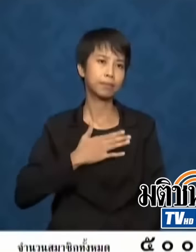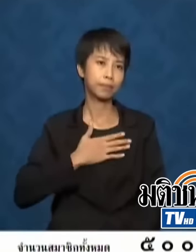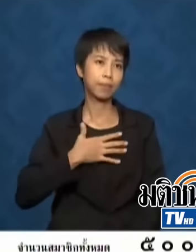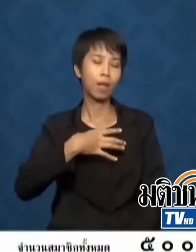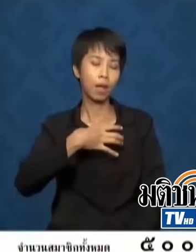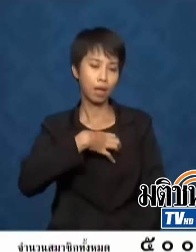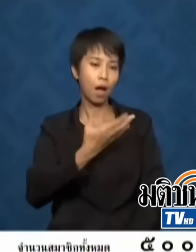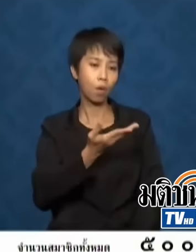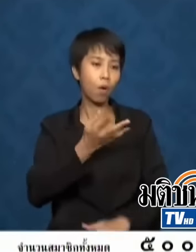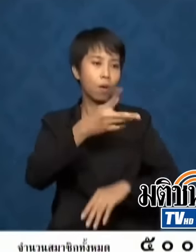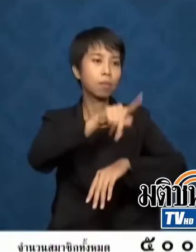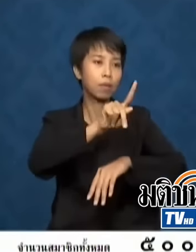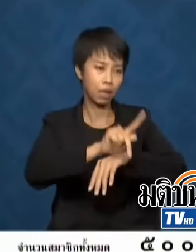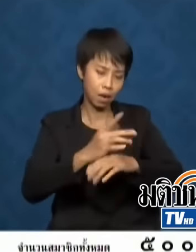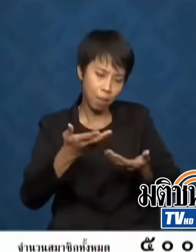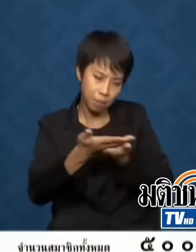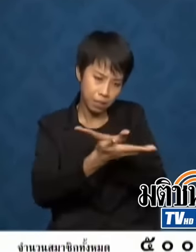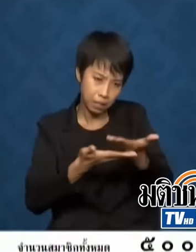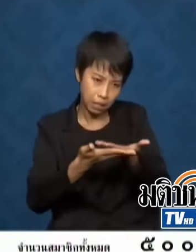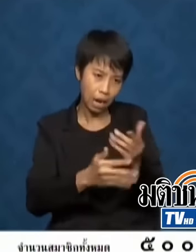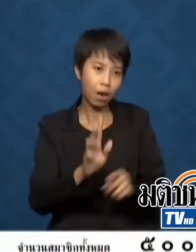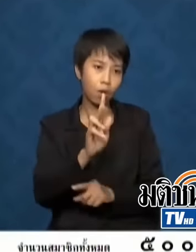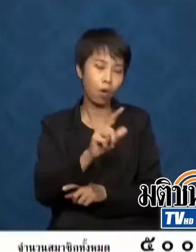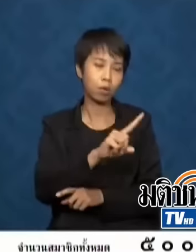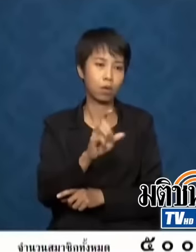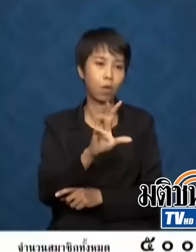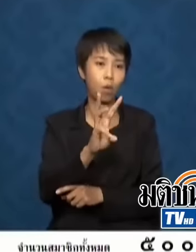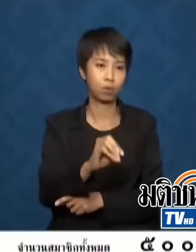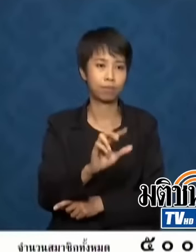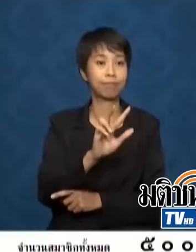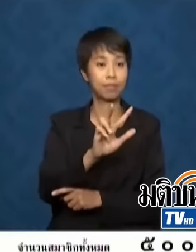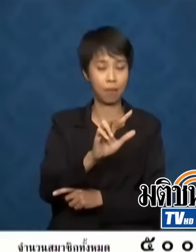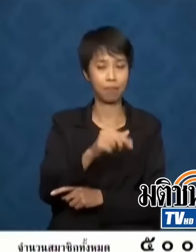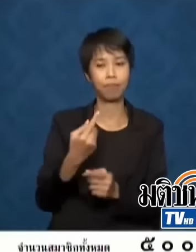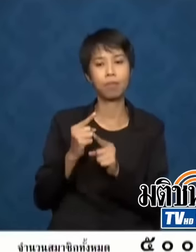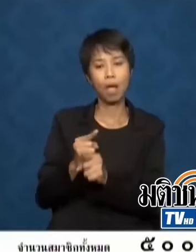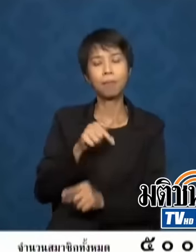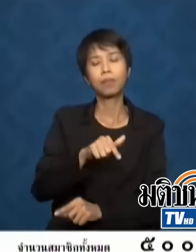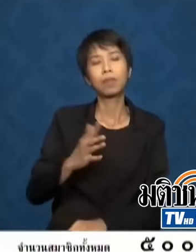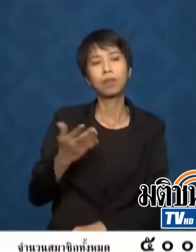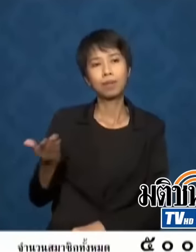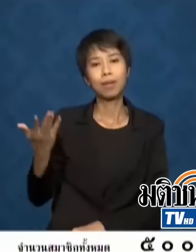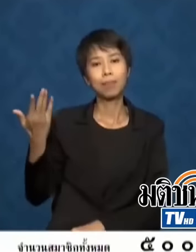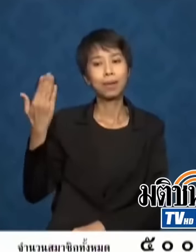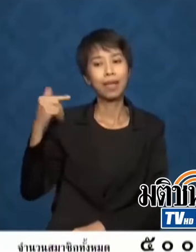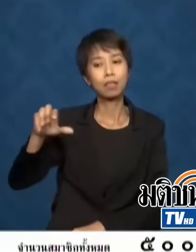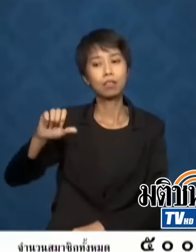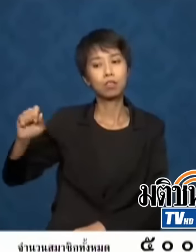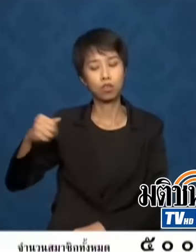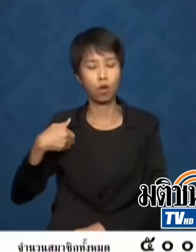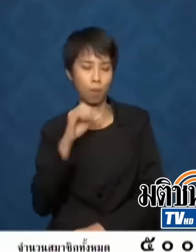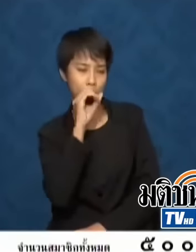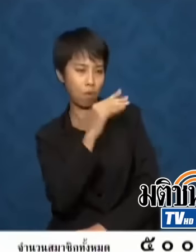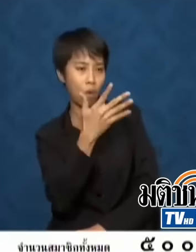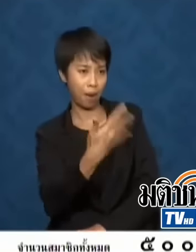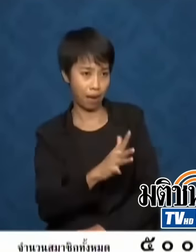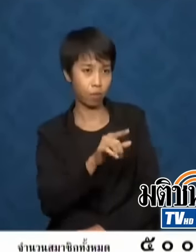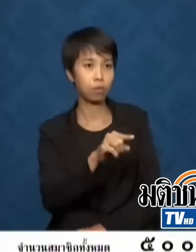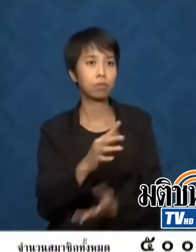ท่านประธานเนี่ยได้พิจารณาในข้อ163ตามที่ท่านสมาชิกของพรรคเพื่อไทยได้บอกท่านนะคะในส่วน